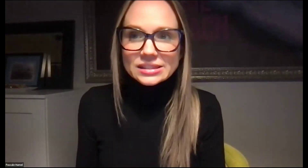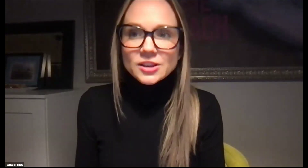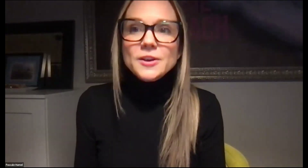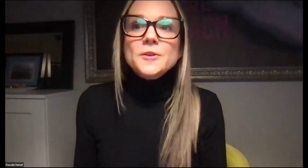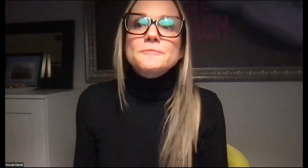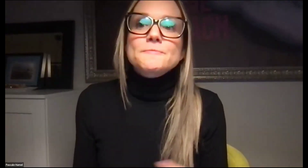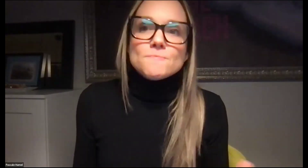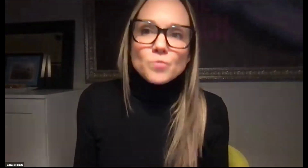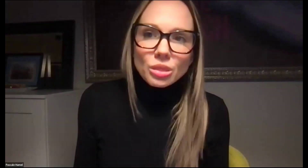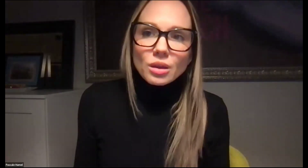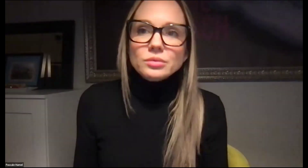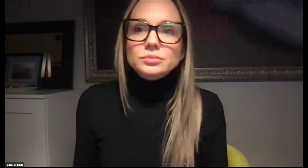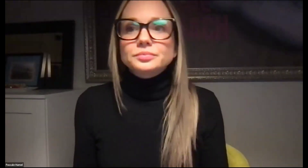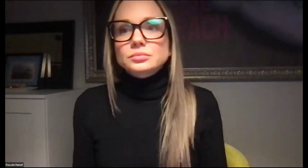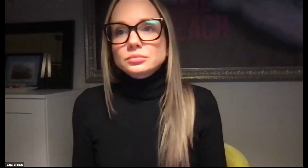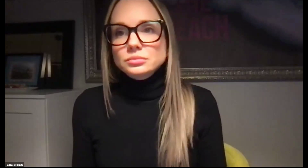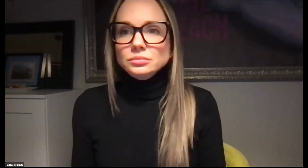des pinces.